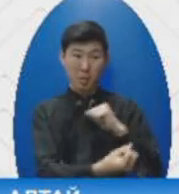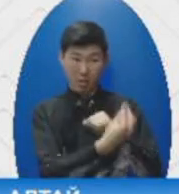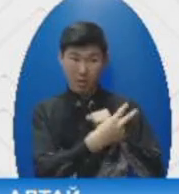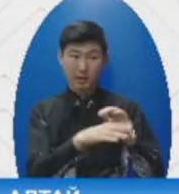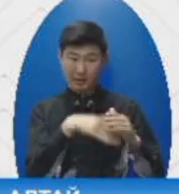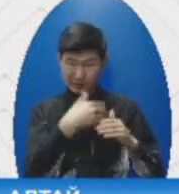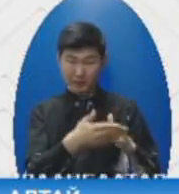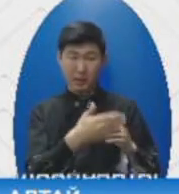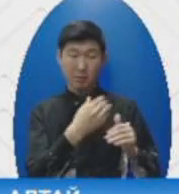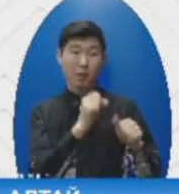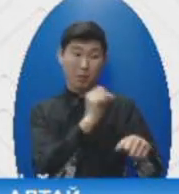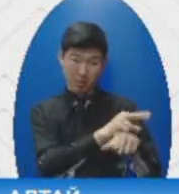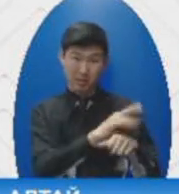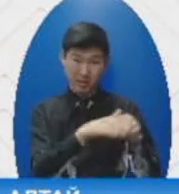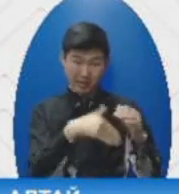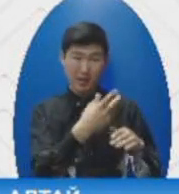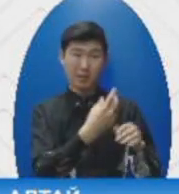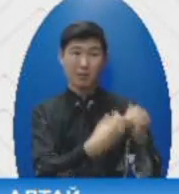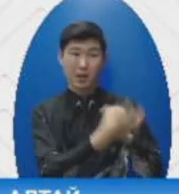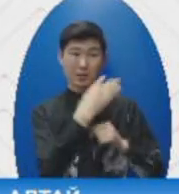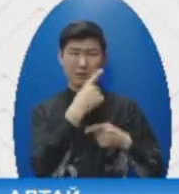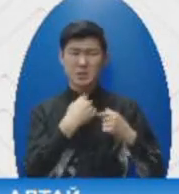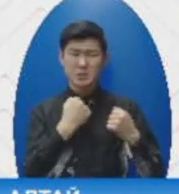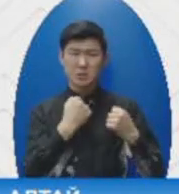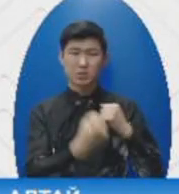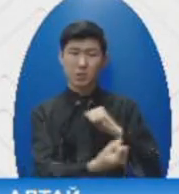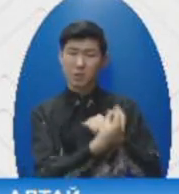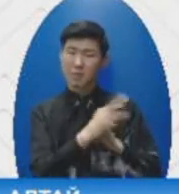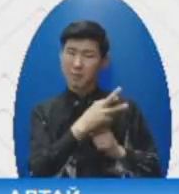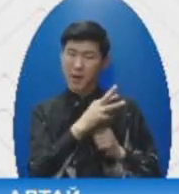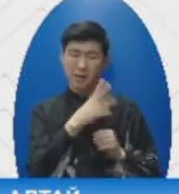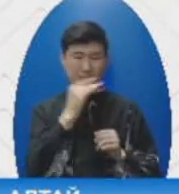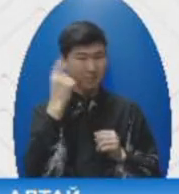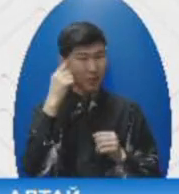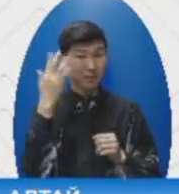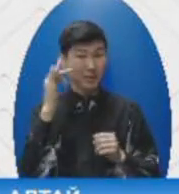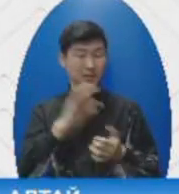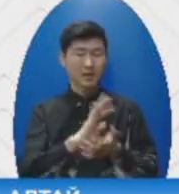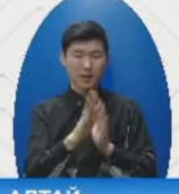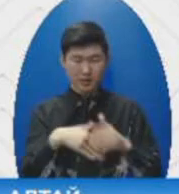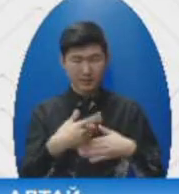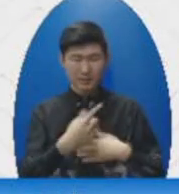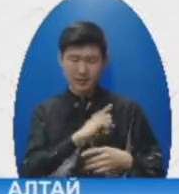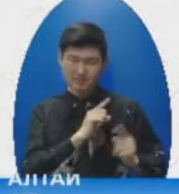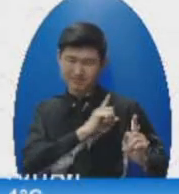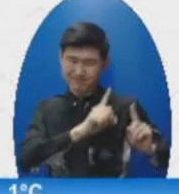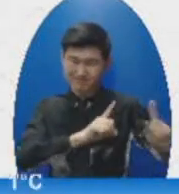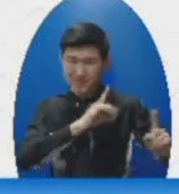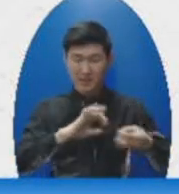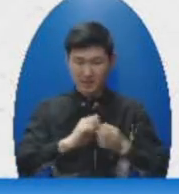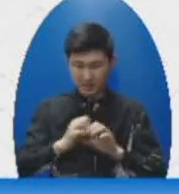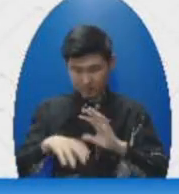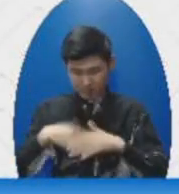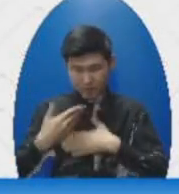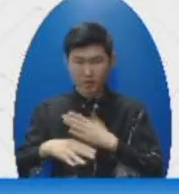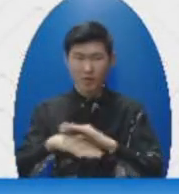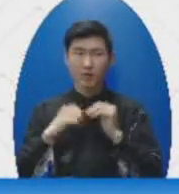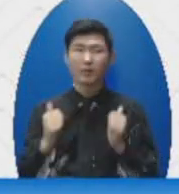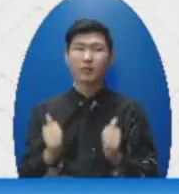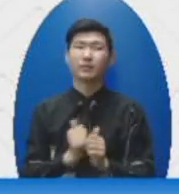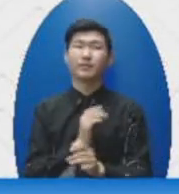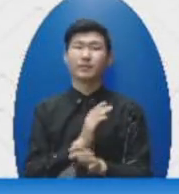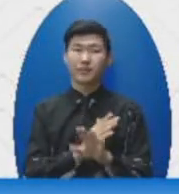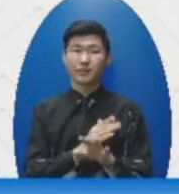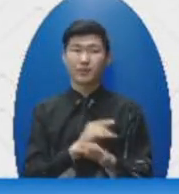дараахтай хүлийн төлөө амар амар хүчтэй орж ирэх байх гэж бодсон. Тэгээд бидээ өөрсдөө хийх ёстой зүйлээ хийгээд